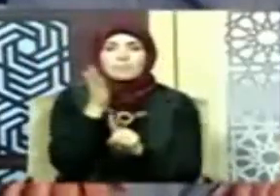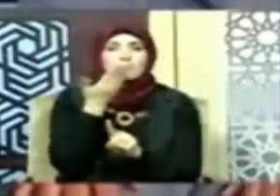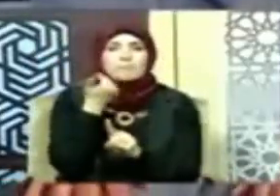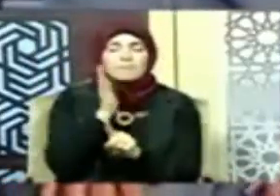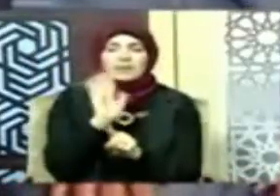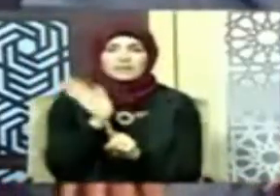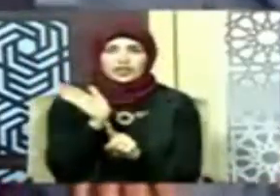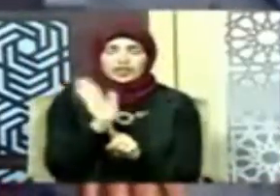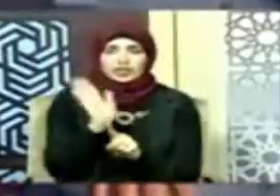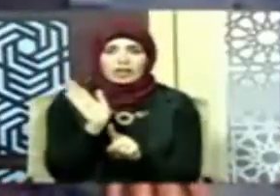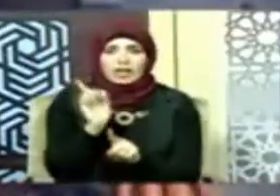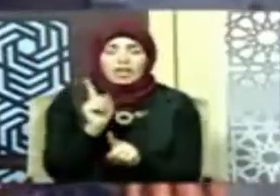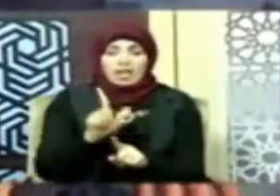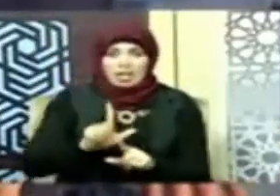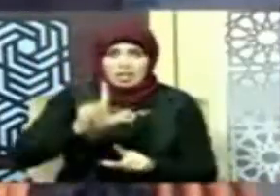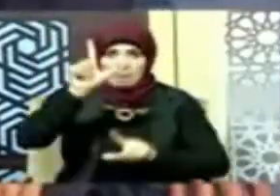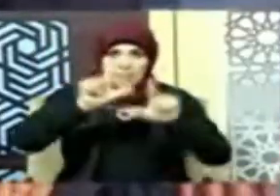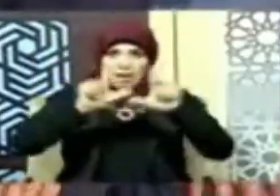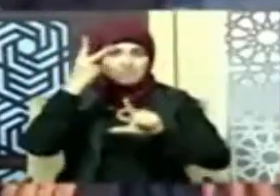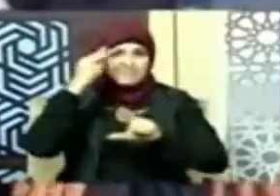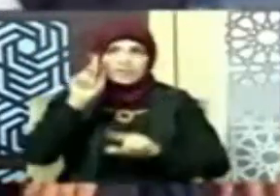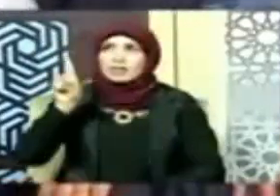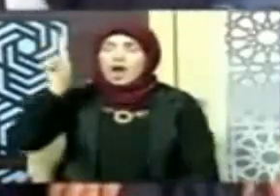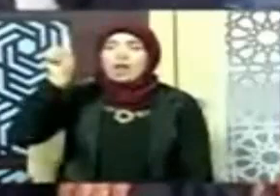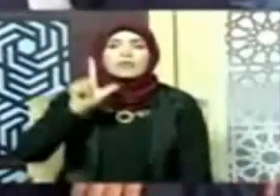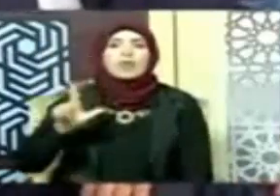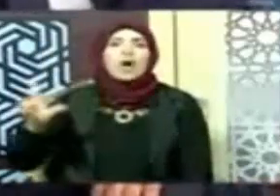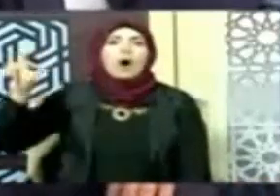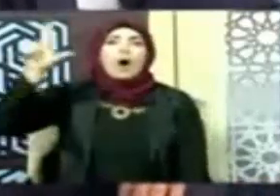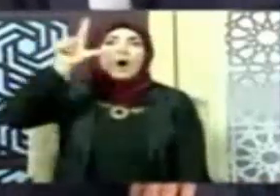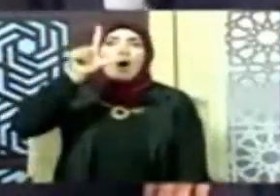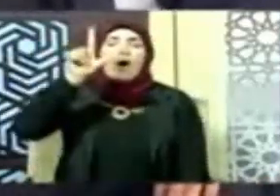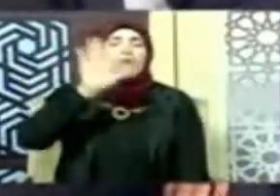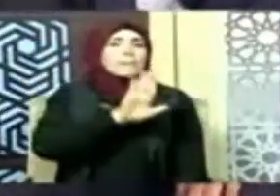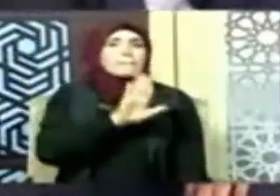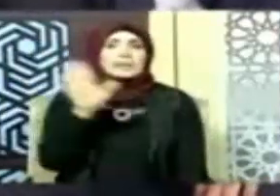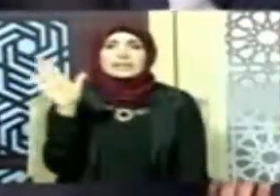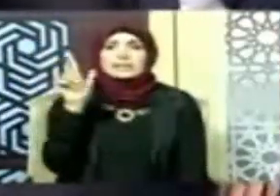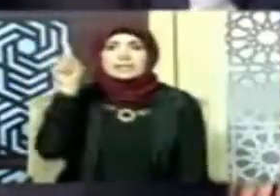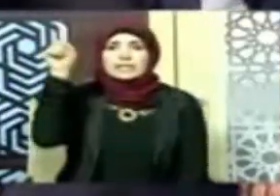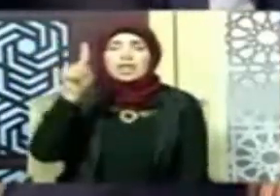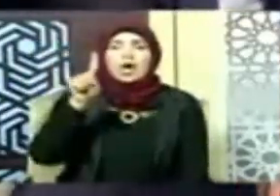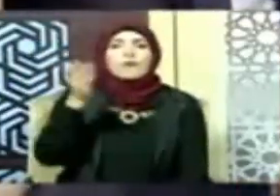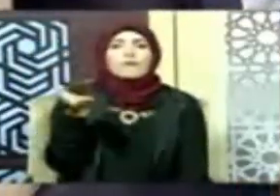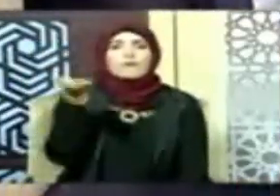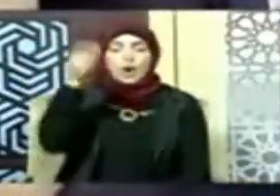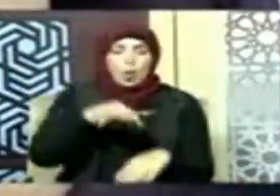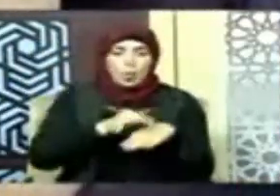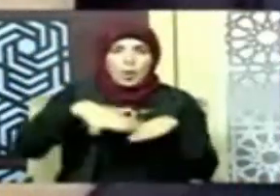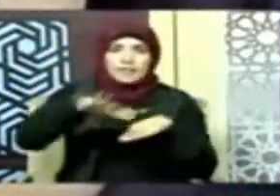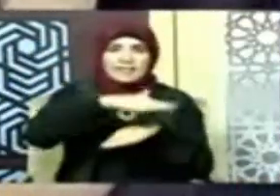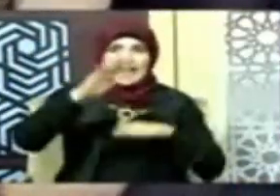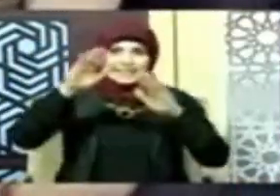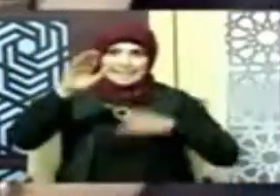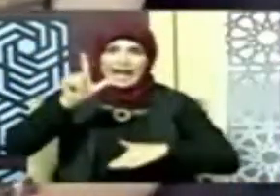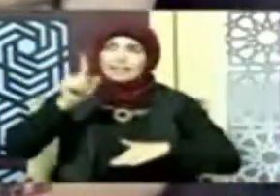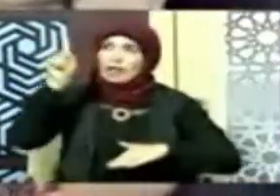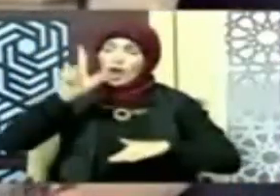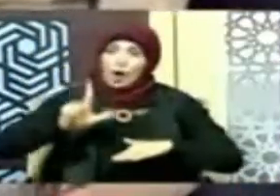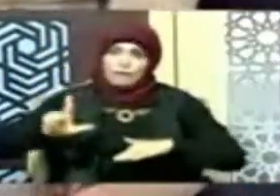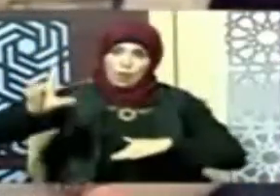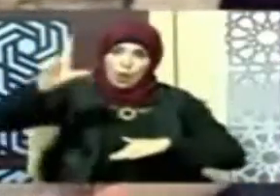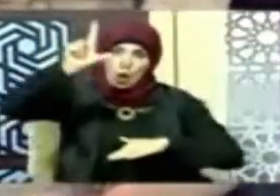الله فوق الخلق فيها وحده، والناس تحت لوائها